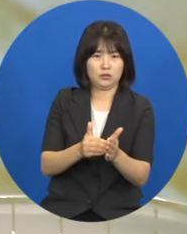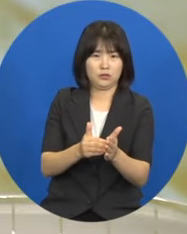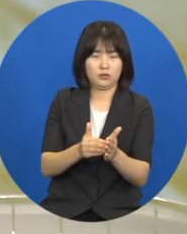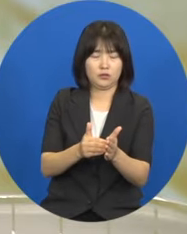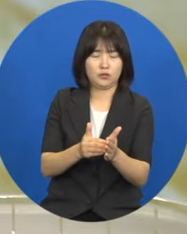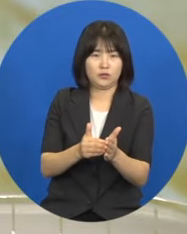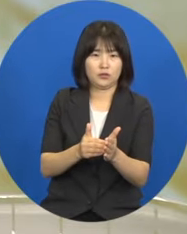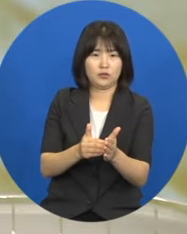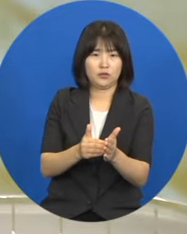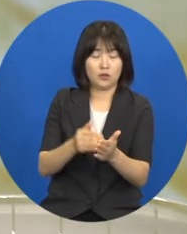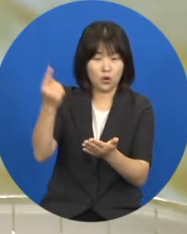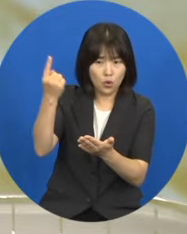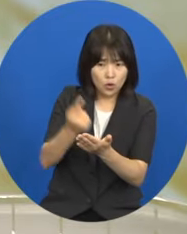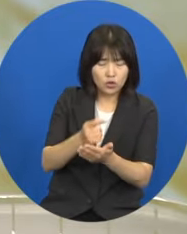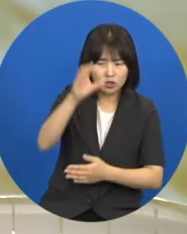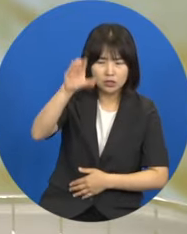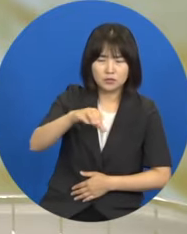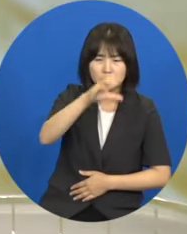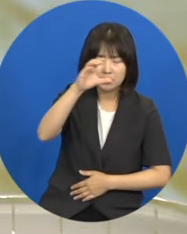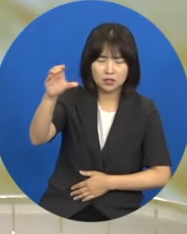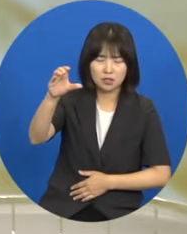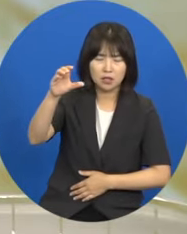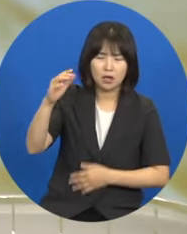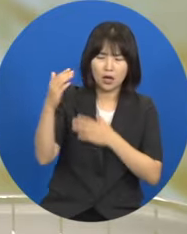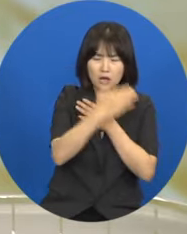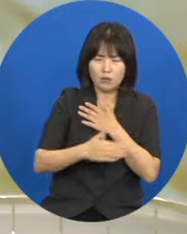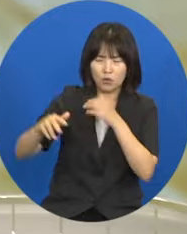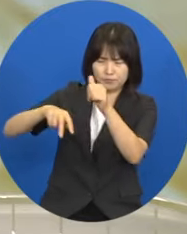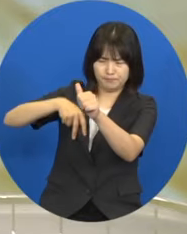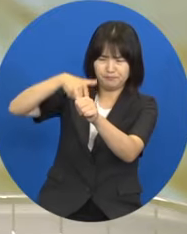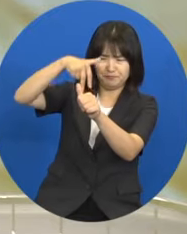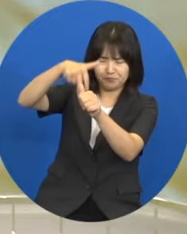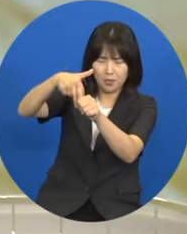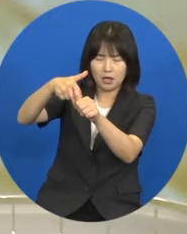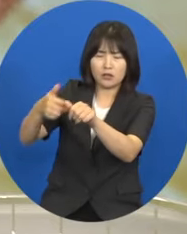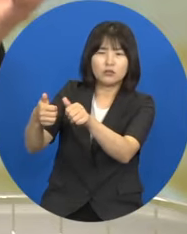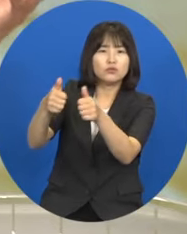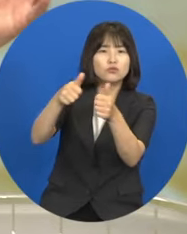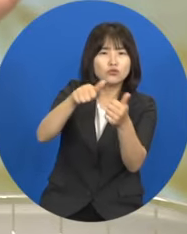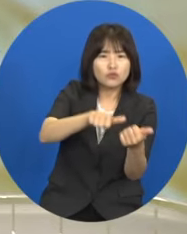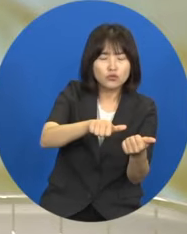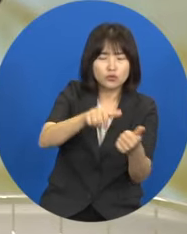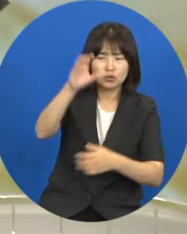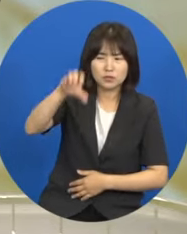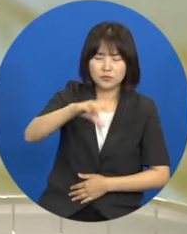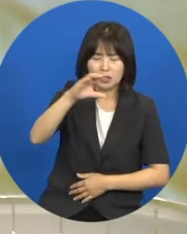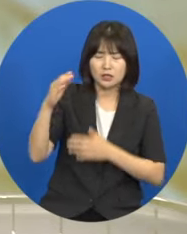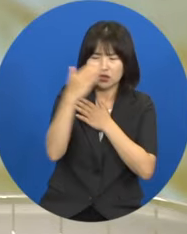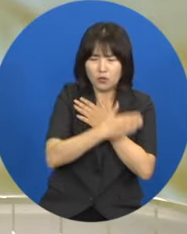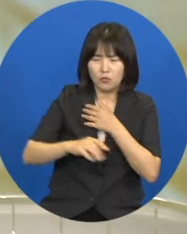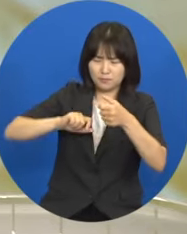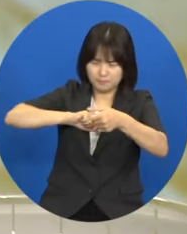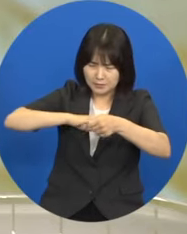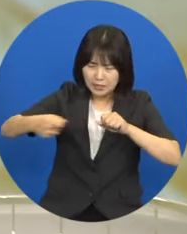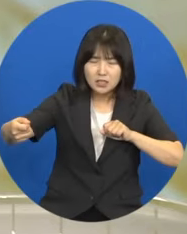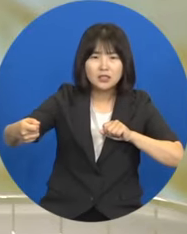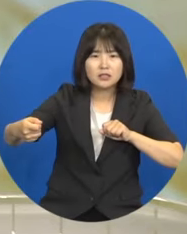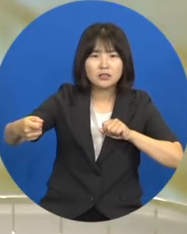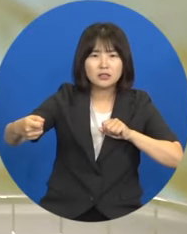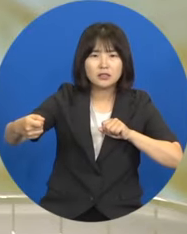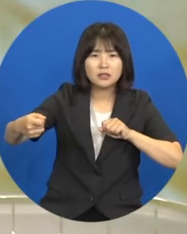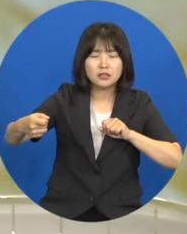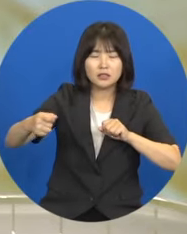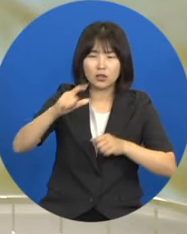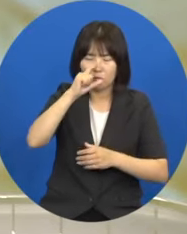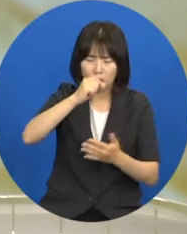오셔서 십자가에서 몸이 달려 돌아가시고, 십자가에서 몸이 찍히시고, 십자가에서 그 몸의 못이